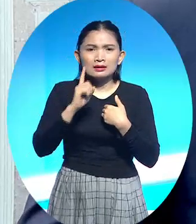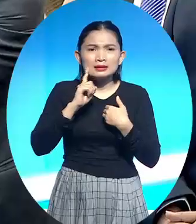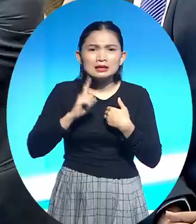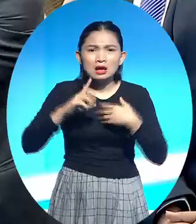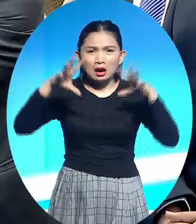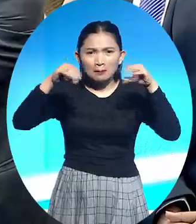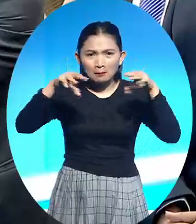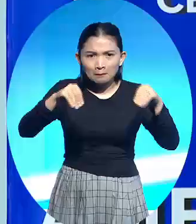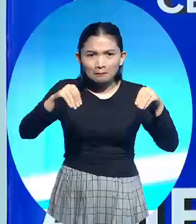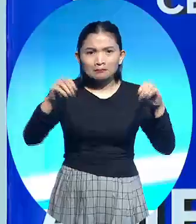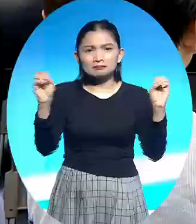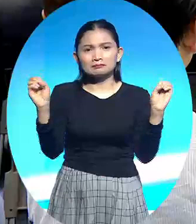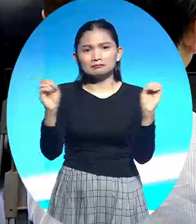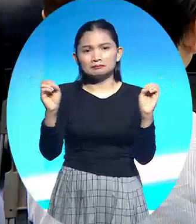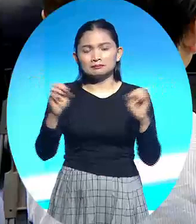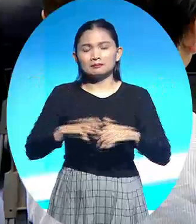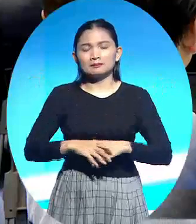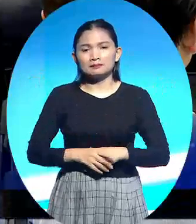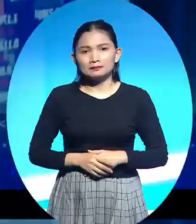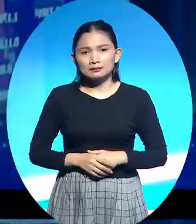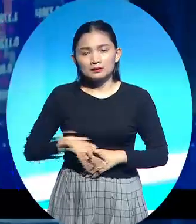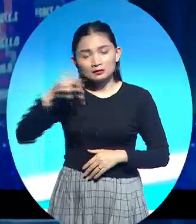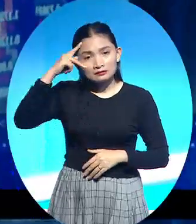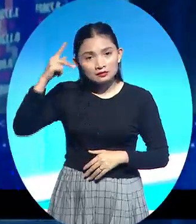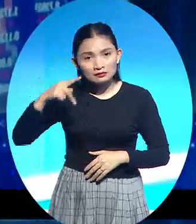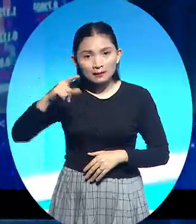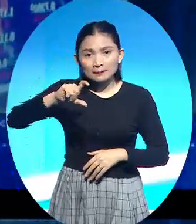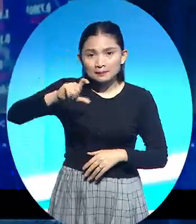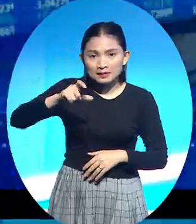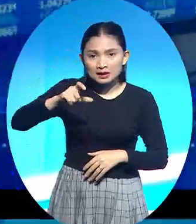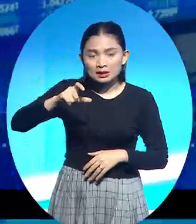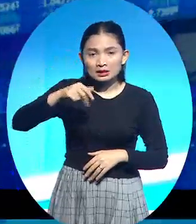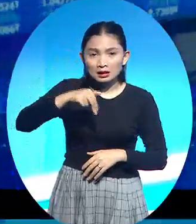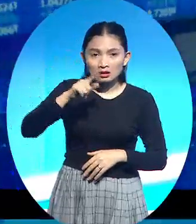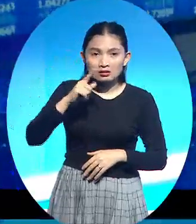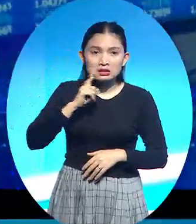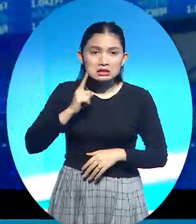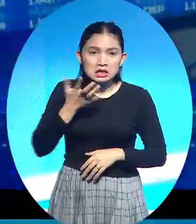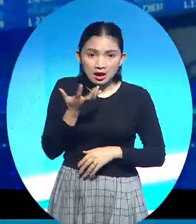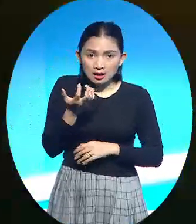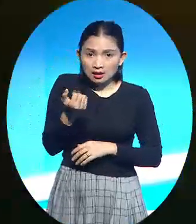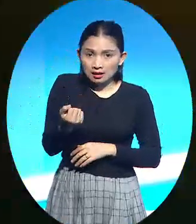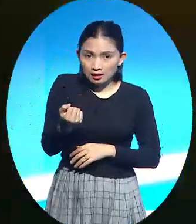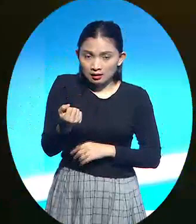vùng. Những giải pháp lưu trữ năng lượng bằng pin đóng vai trò quan trọng trong tiến trình chuyển tiếp